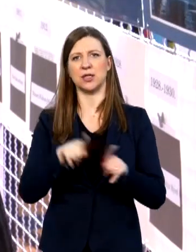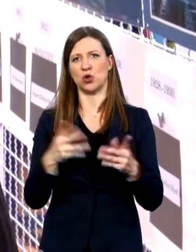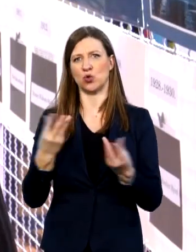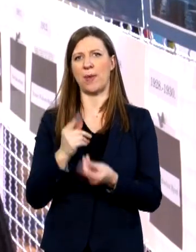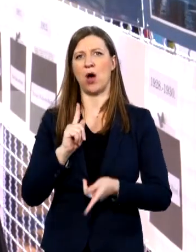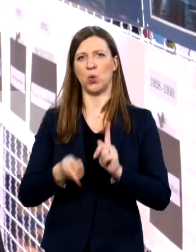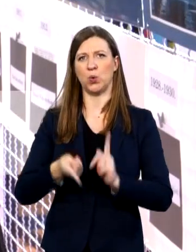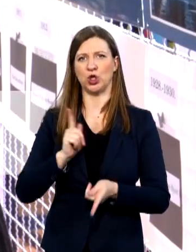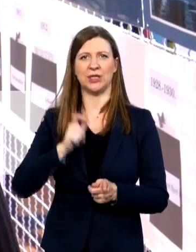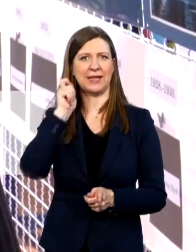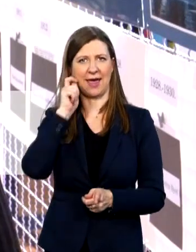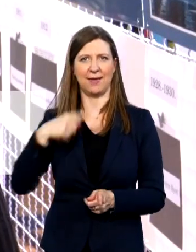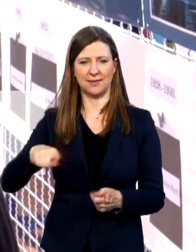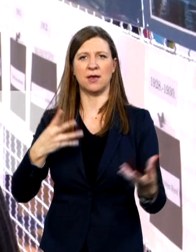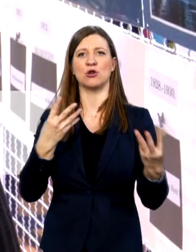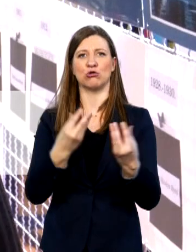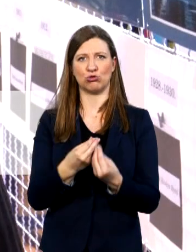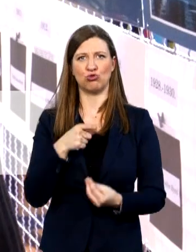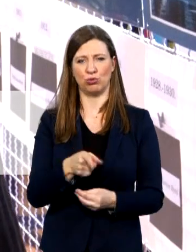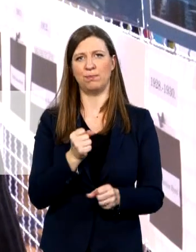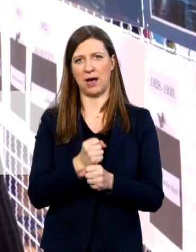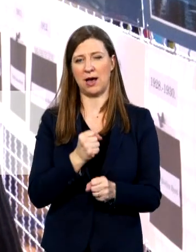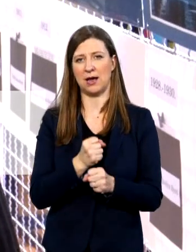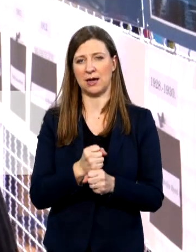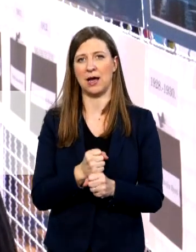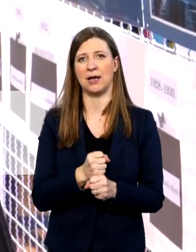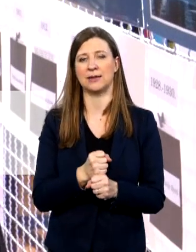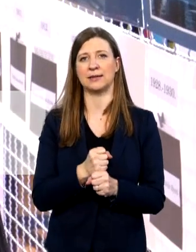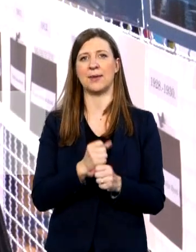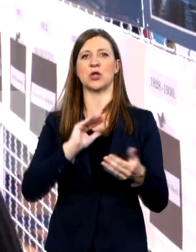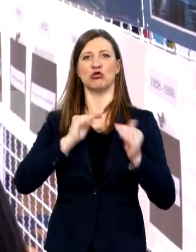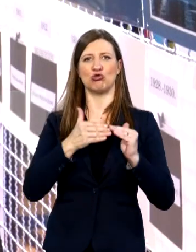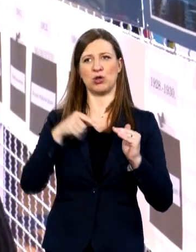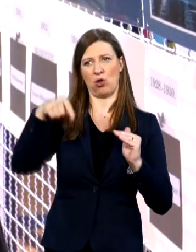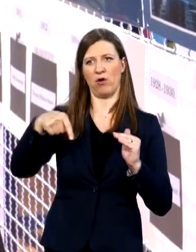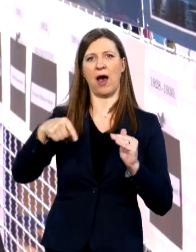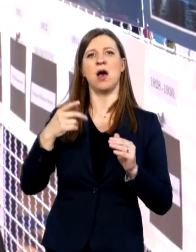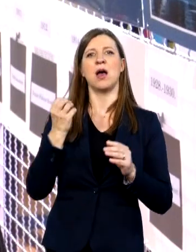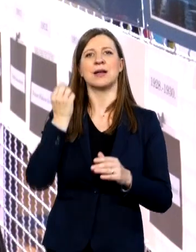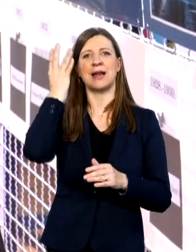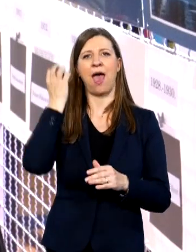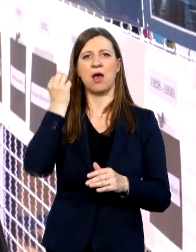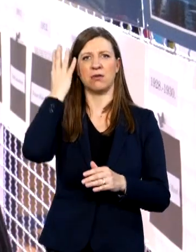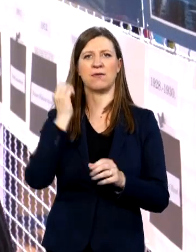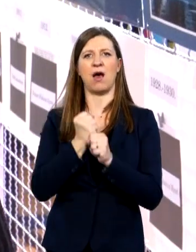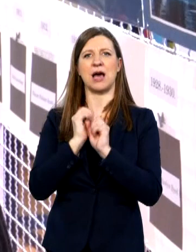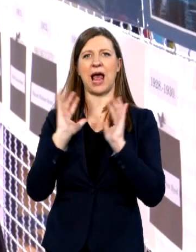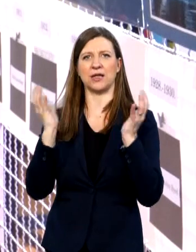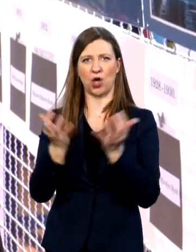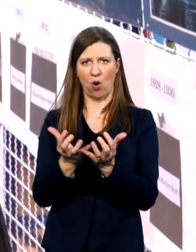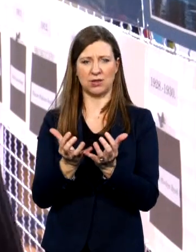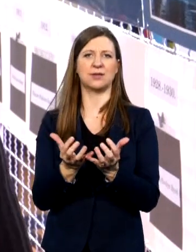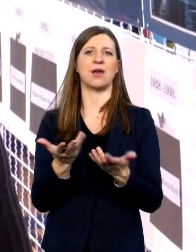svojim učiteljicama. Sudjeluju u kreativnoj radionici, znači izrađuju